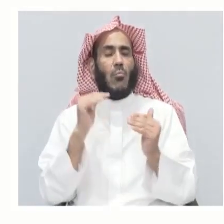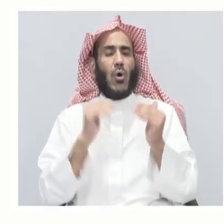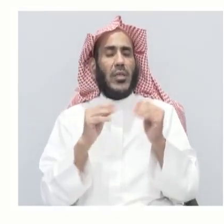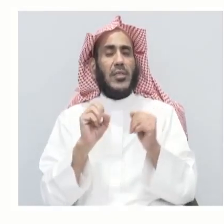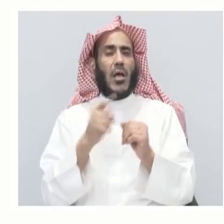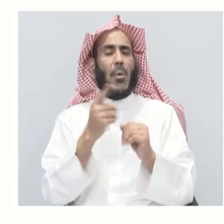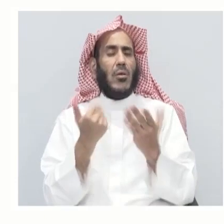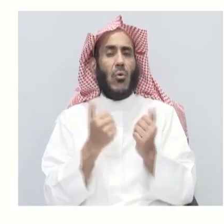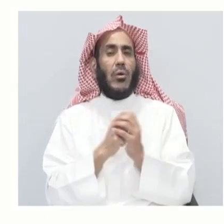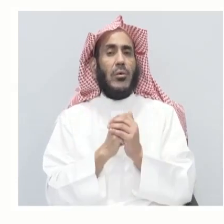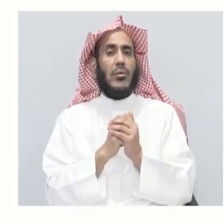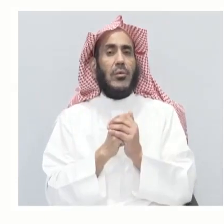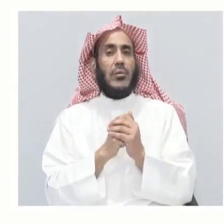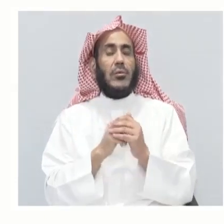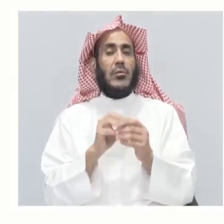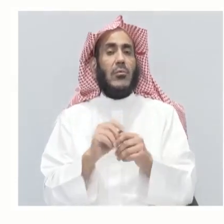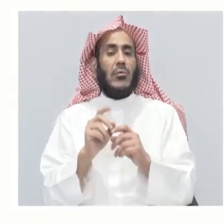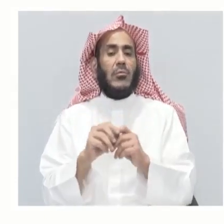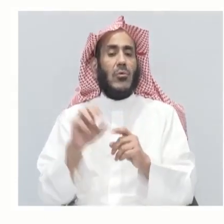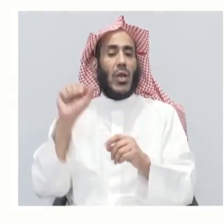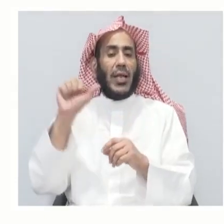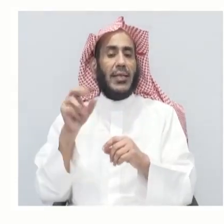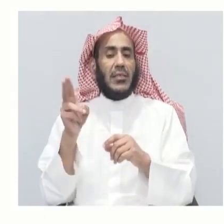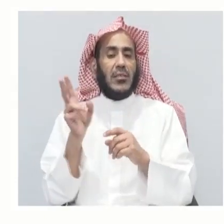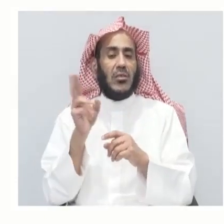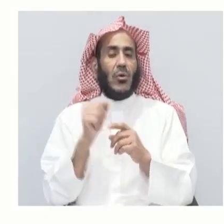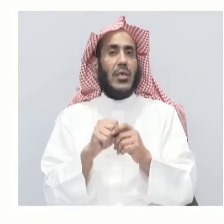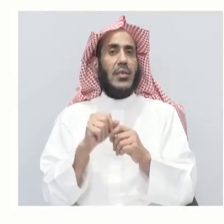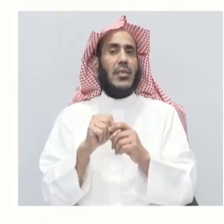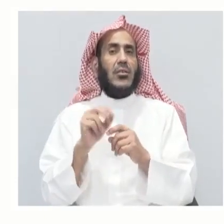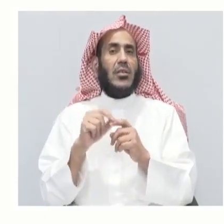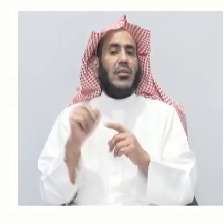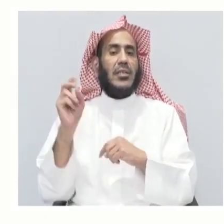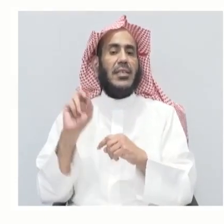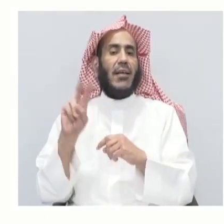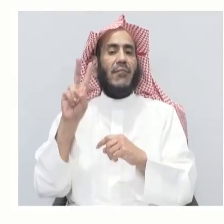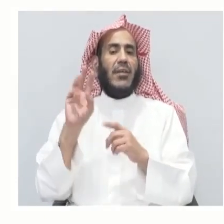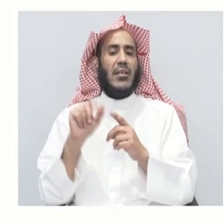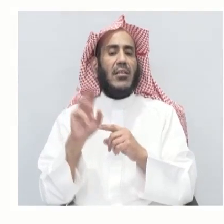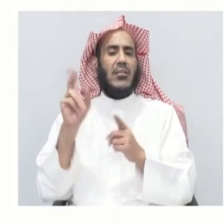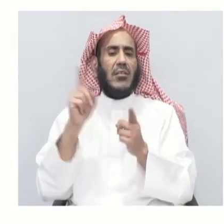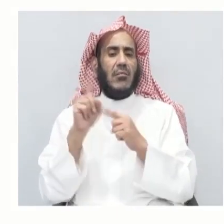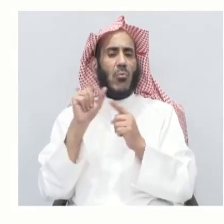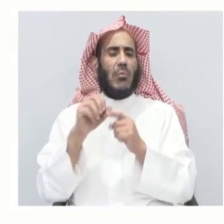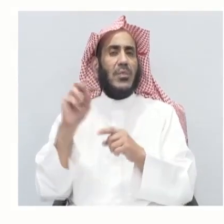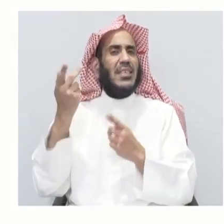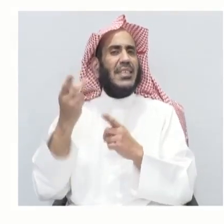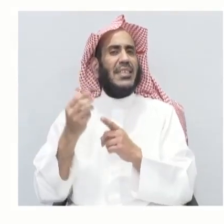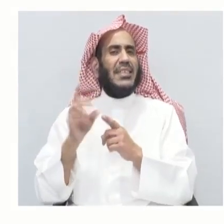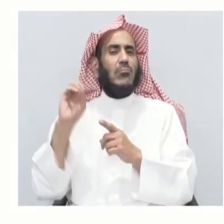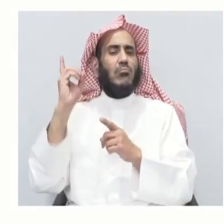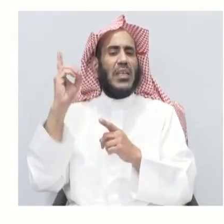التسارع ماذا تقول تقول اي تساوي دلتا في على دلتا تي طيب ما